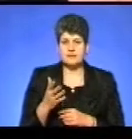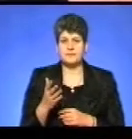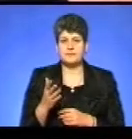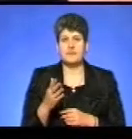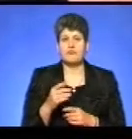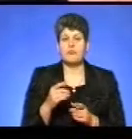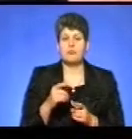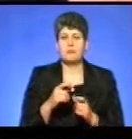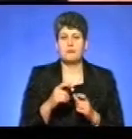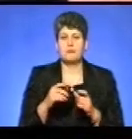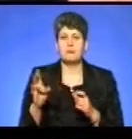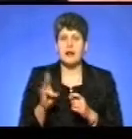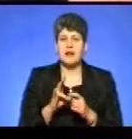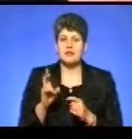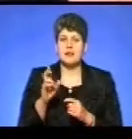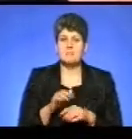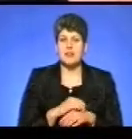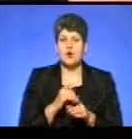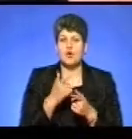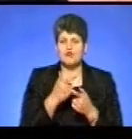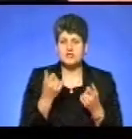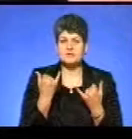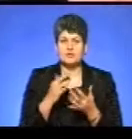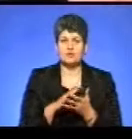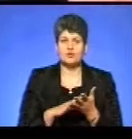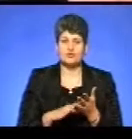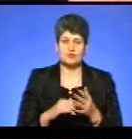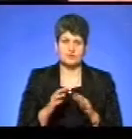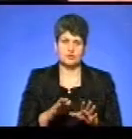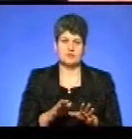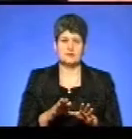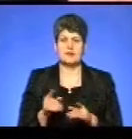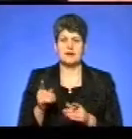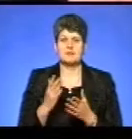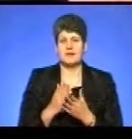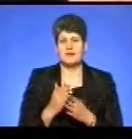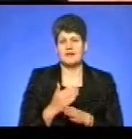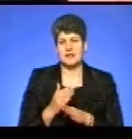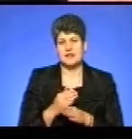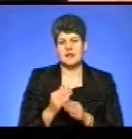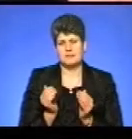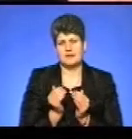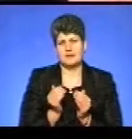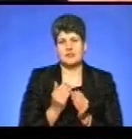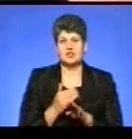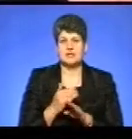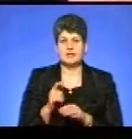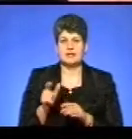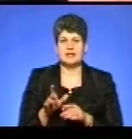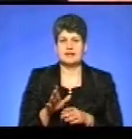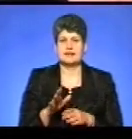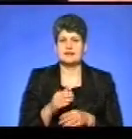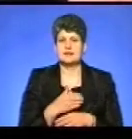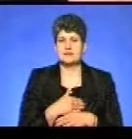там ще продовжується цей процес, там є невелика частина людей, які не пішли за волею